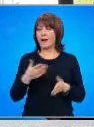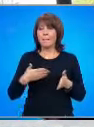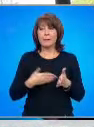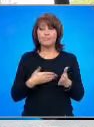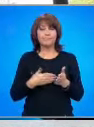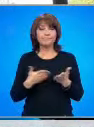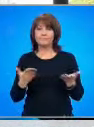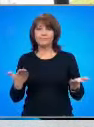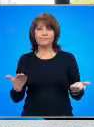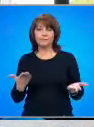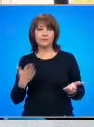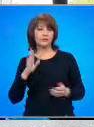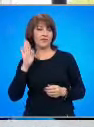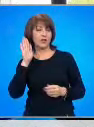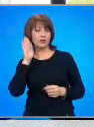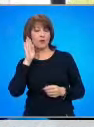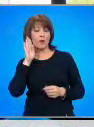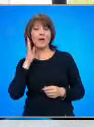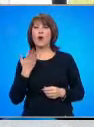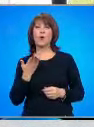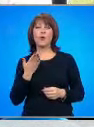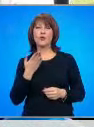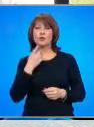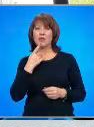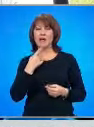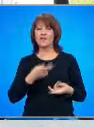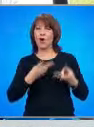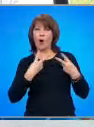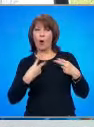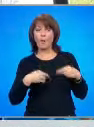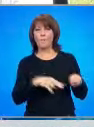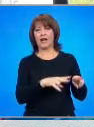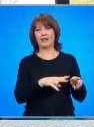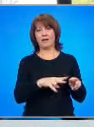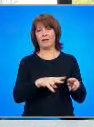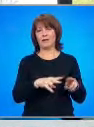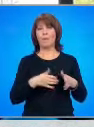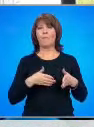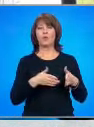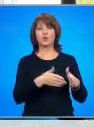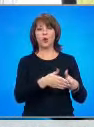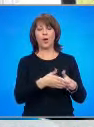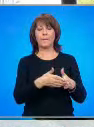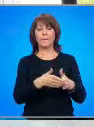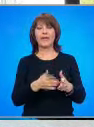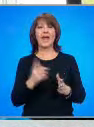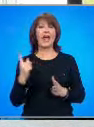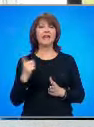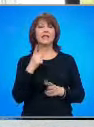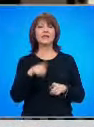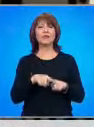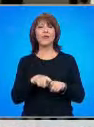които да чухме, които да навеждат в обратна посока. Единственото, на което се позоваха колегите, беше